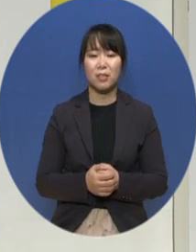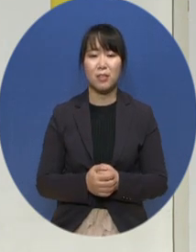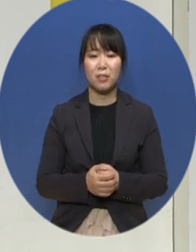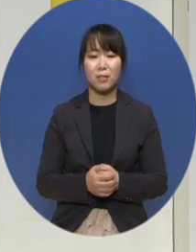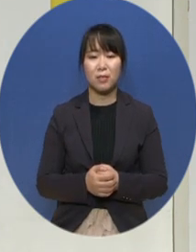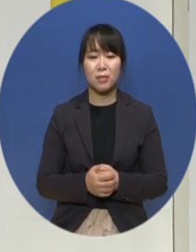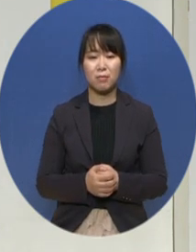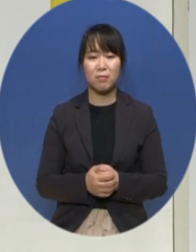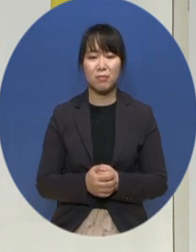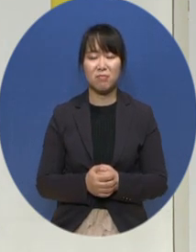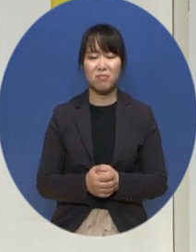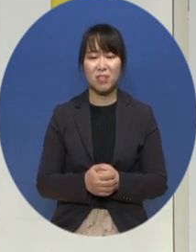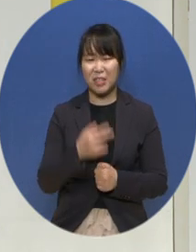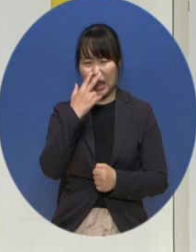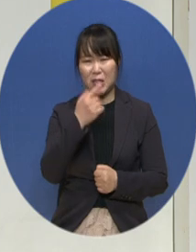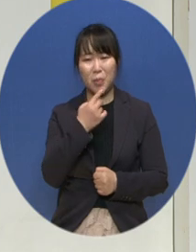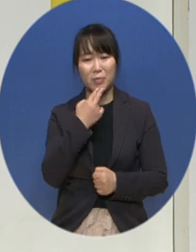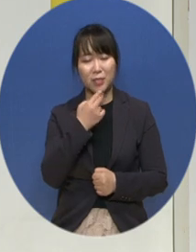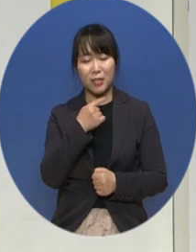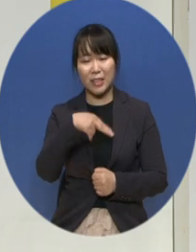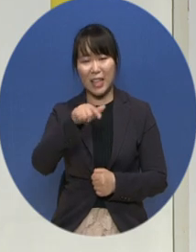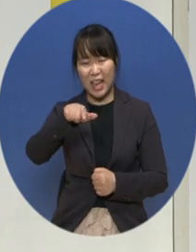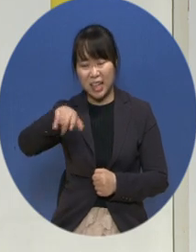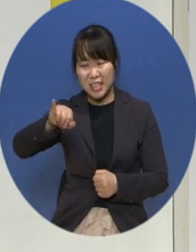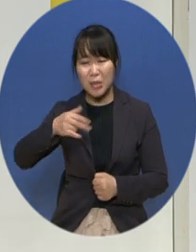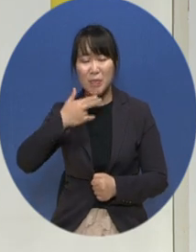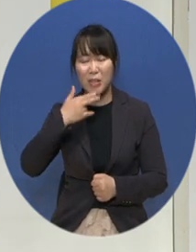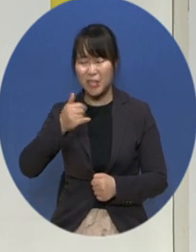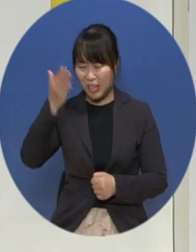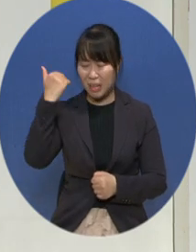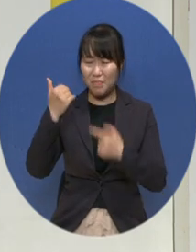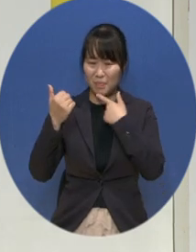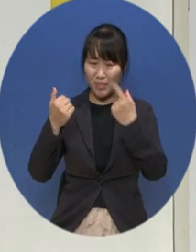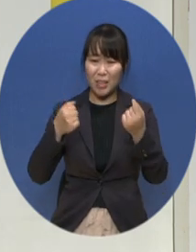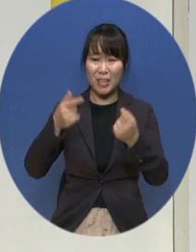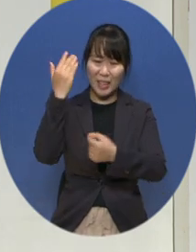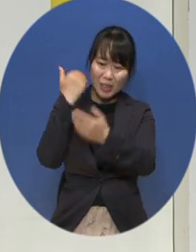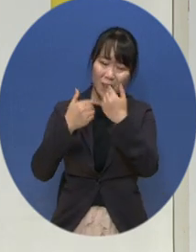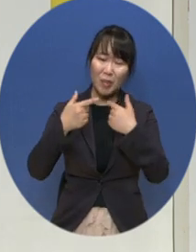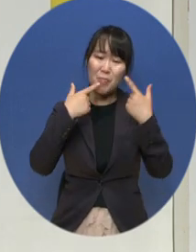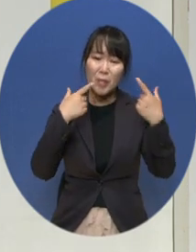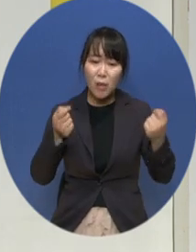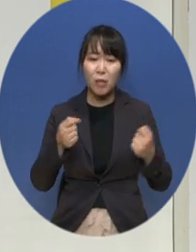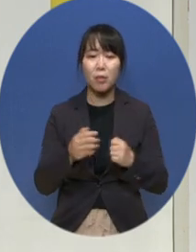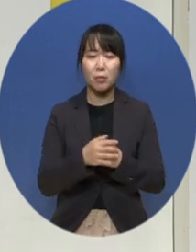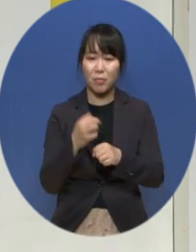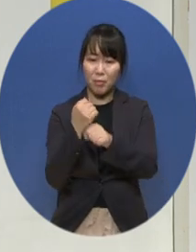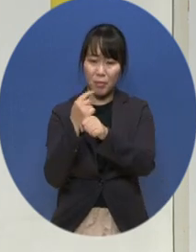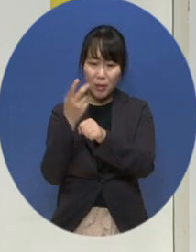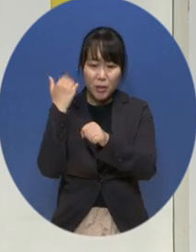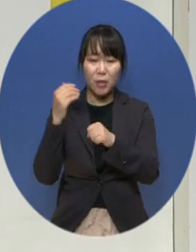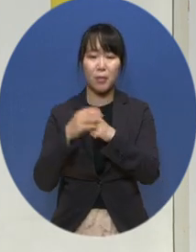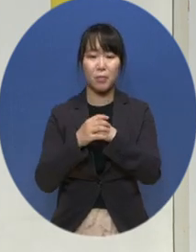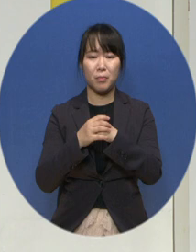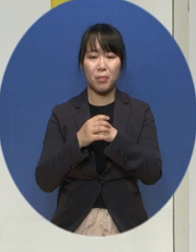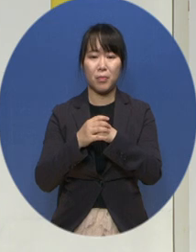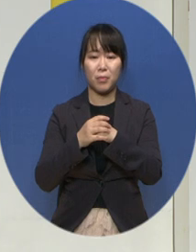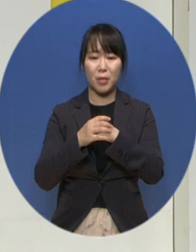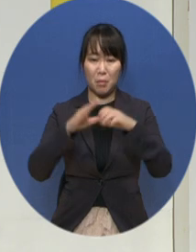싸가지가 없는거 누드 그랬고 또 갔죠 어 아 그 전에도 그랬고 예 뭐 몇 천년 절에 더